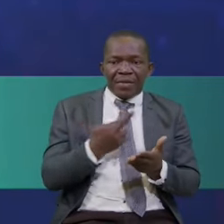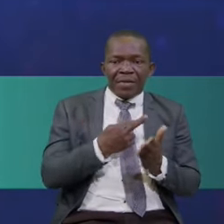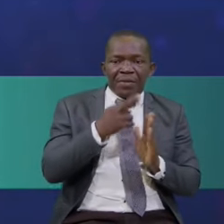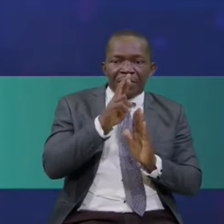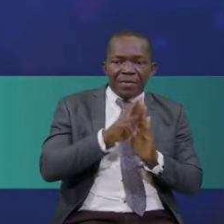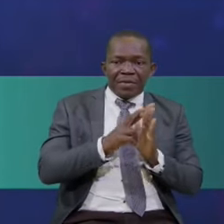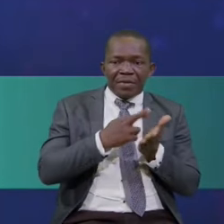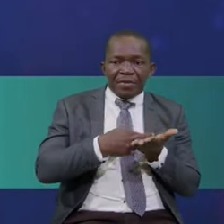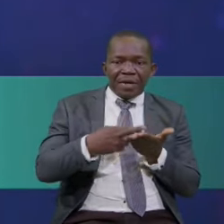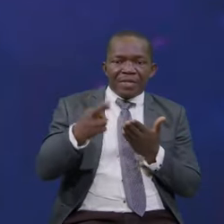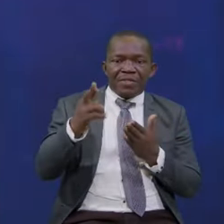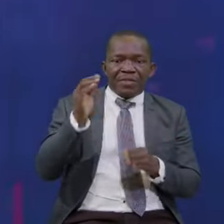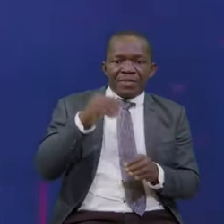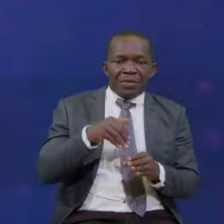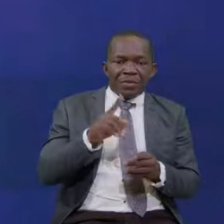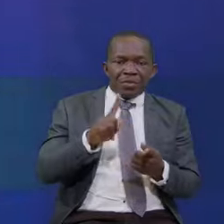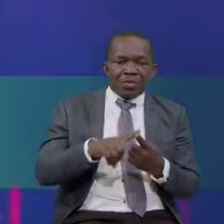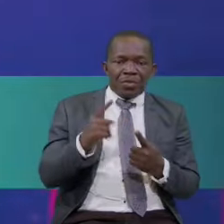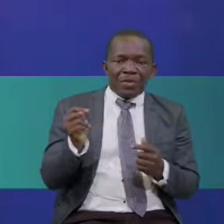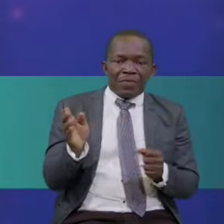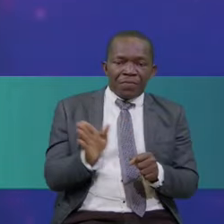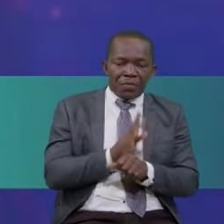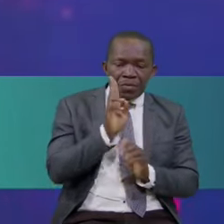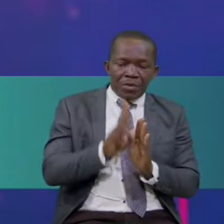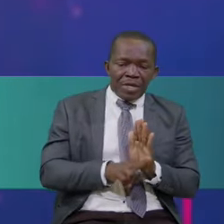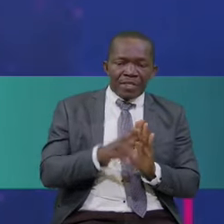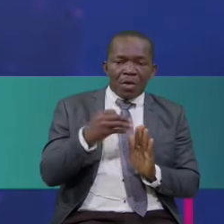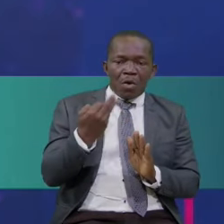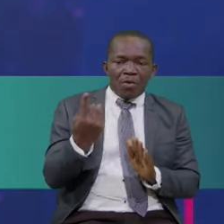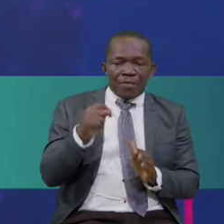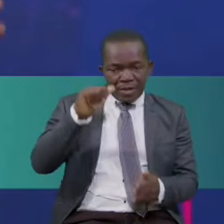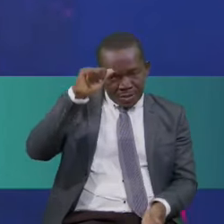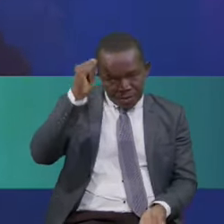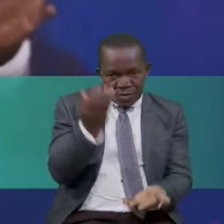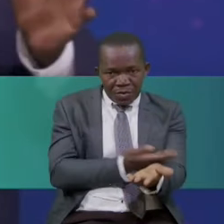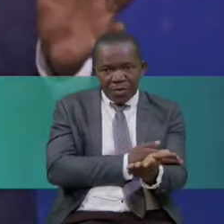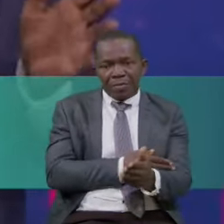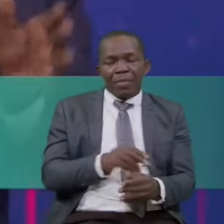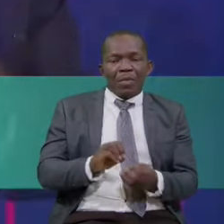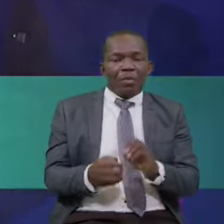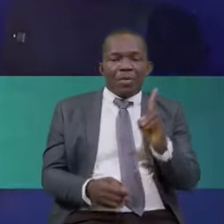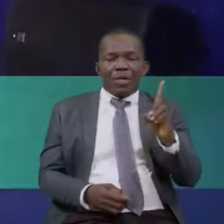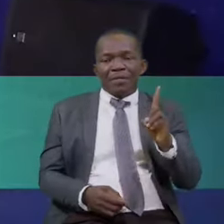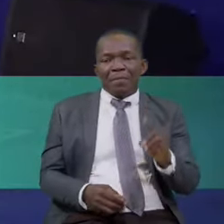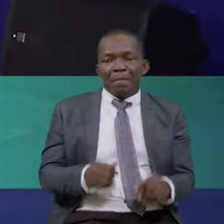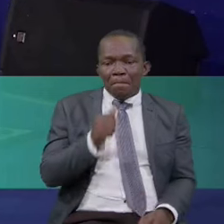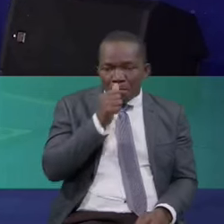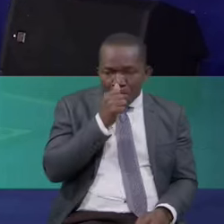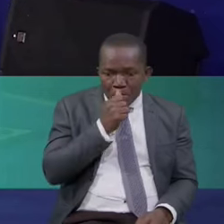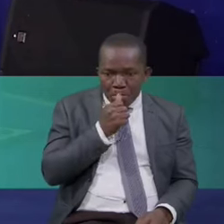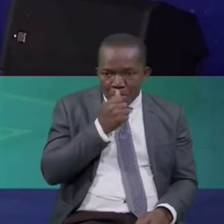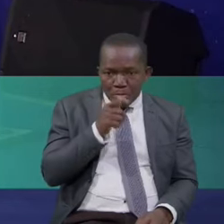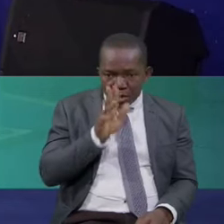fils premier élément courir avec persévérance par la foi du